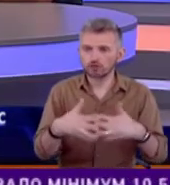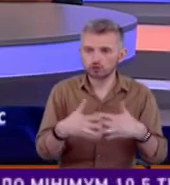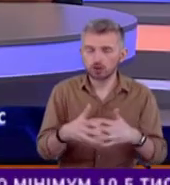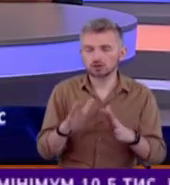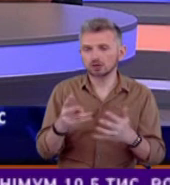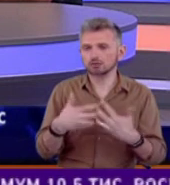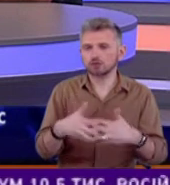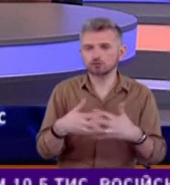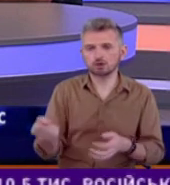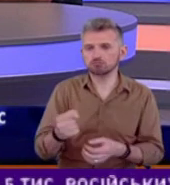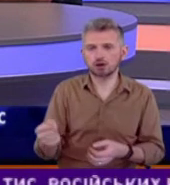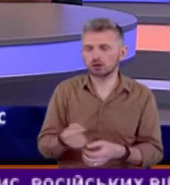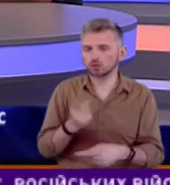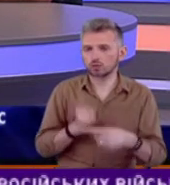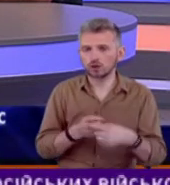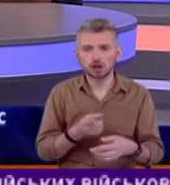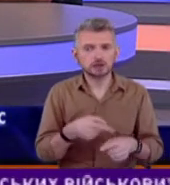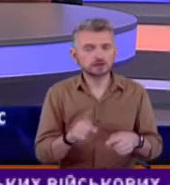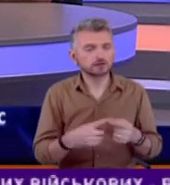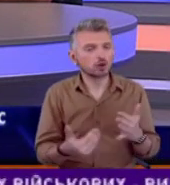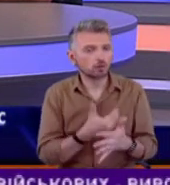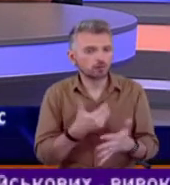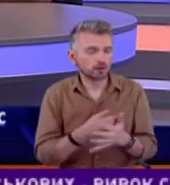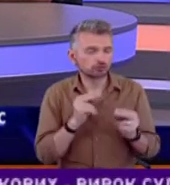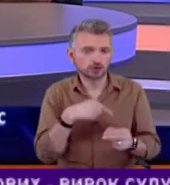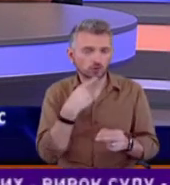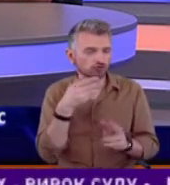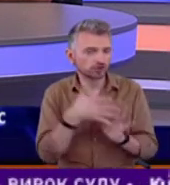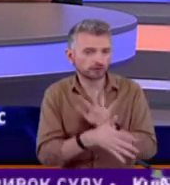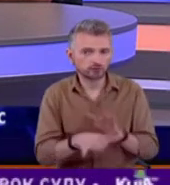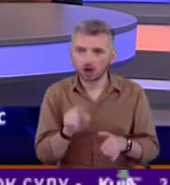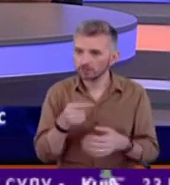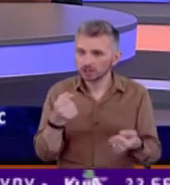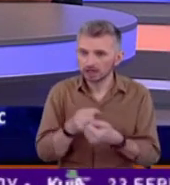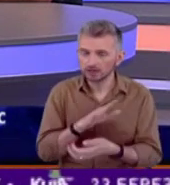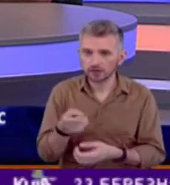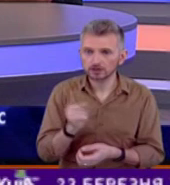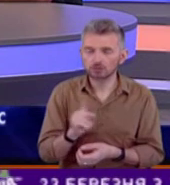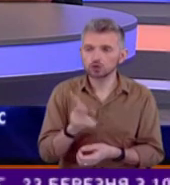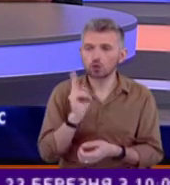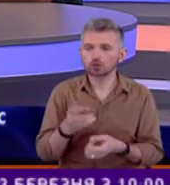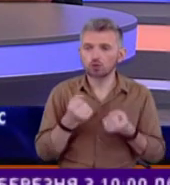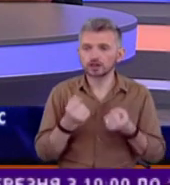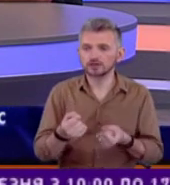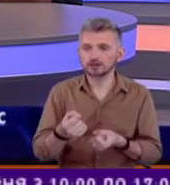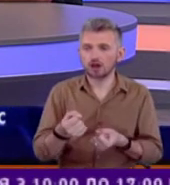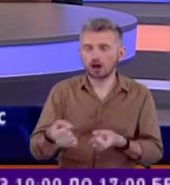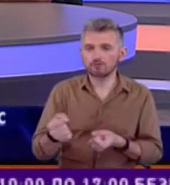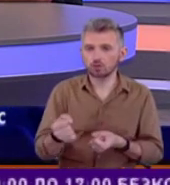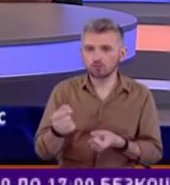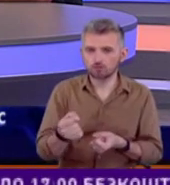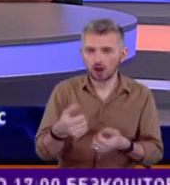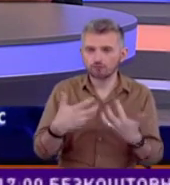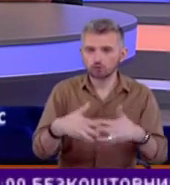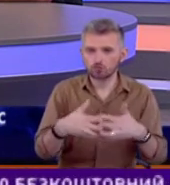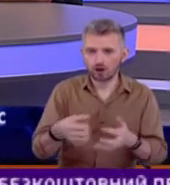Тільки на автоматі, на механіці. Це така новація, чесно кажучи, не вивчав. Але хіба ви не стикалися з тим, що хто їздить на автоматі, коли бачить